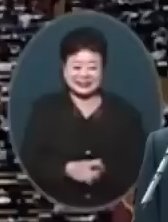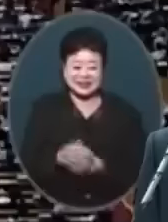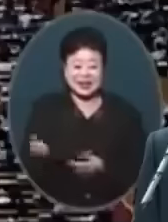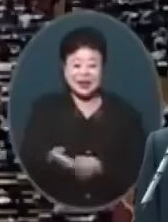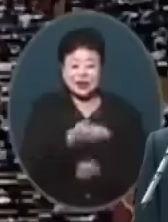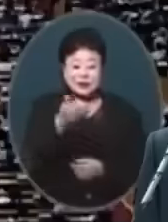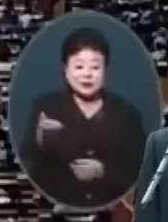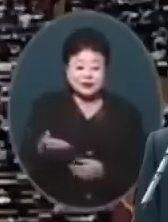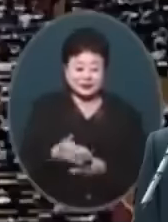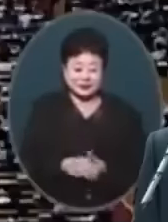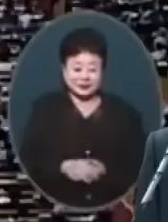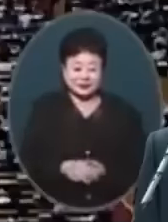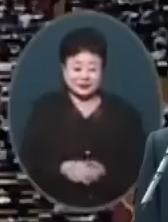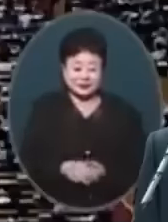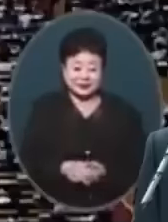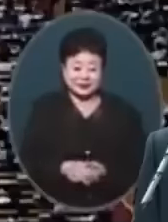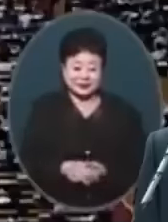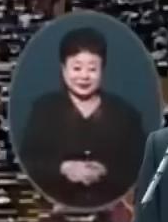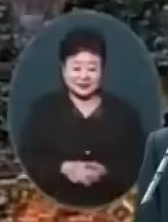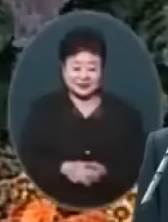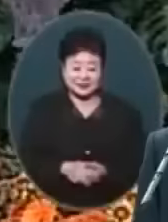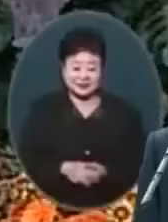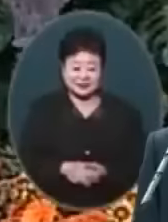여러분 왜